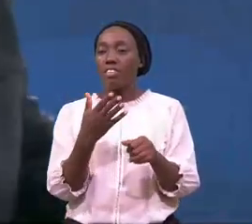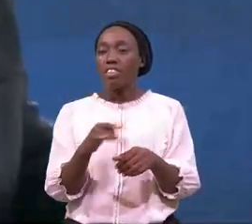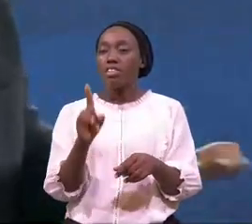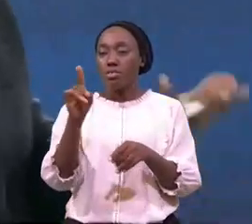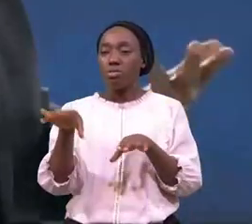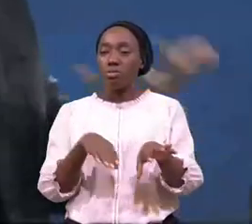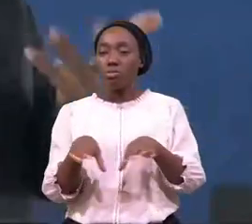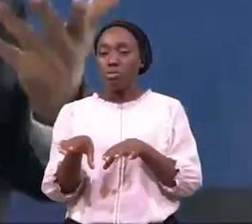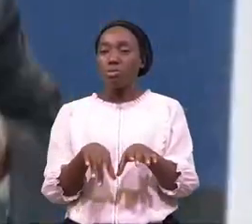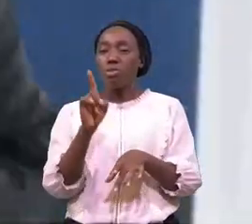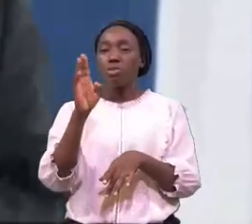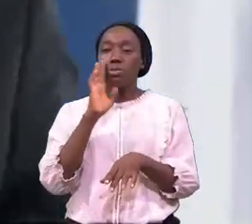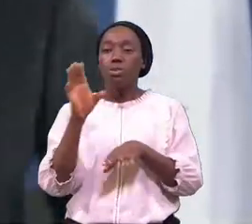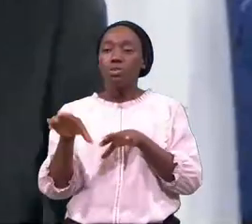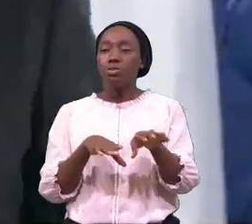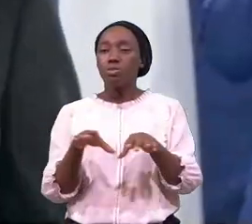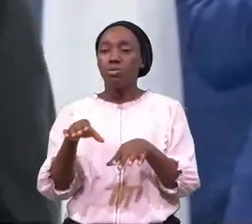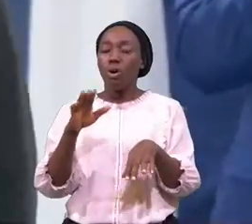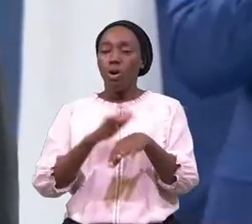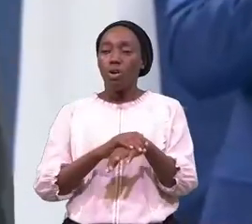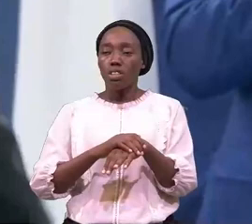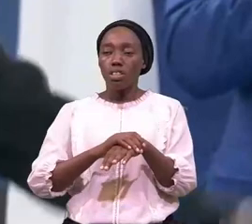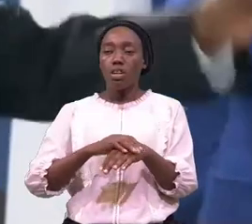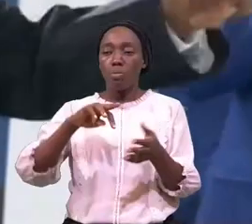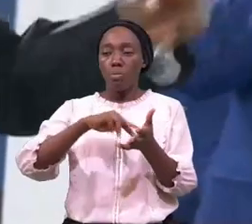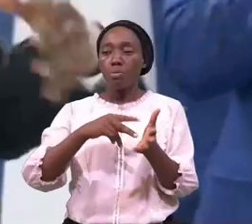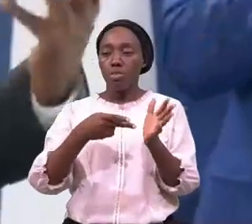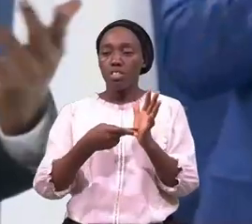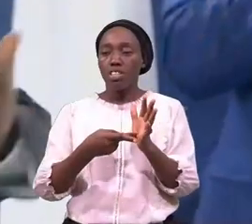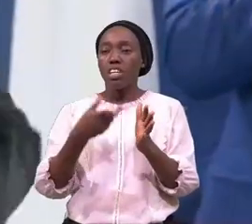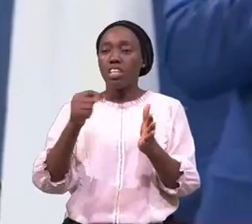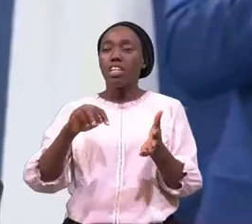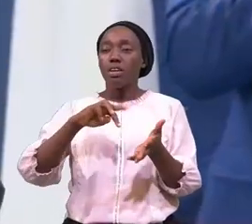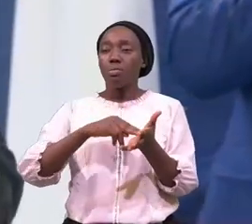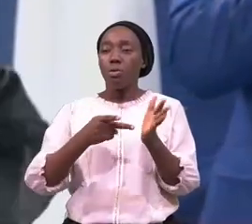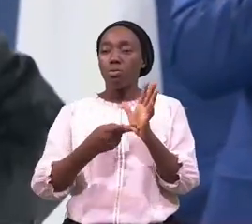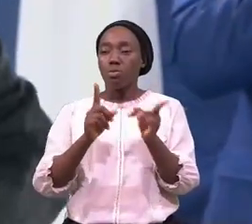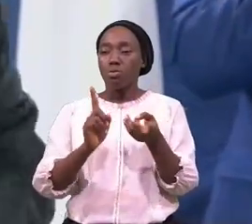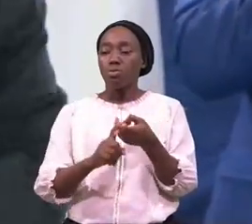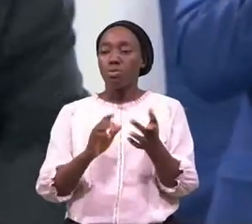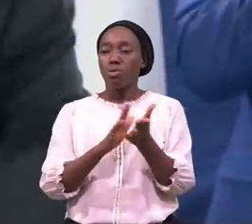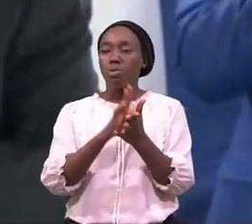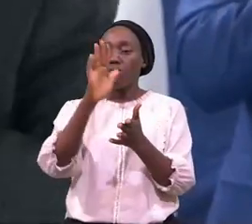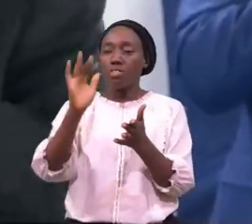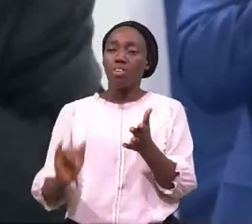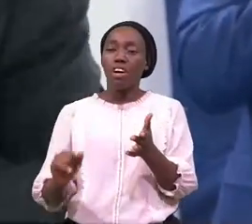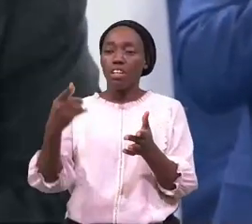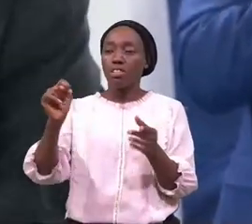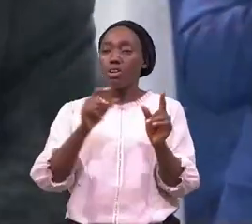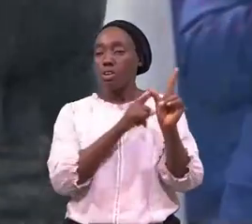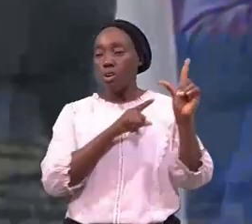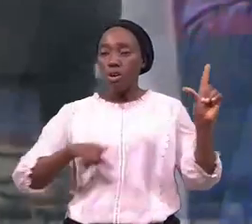Et ce que vous faites, vous le ferez avec but. Dans le but de glorifier le